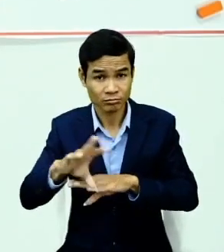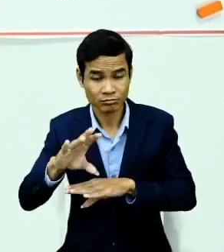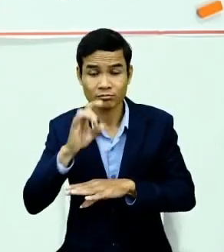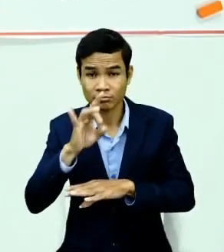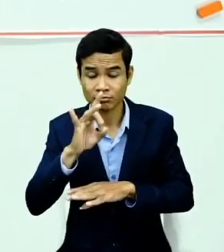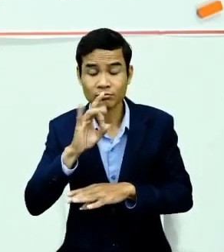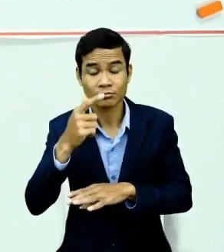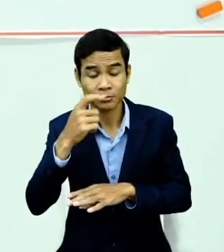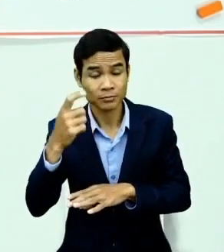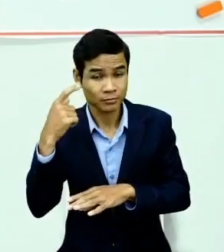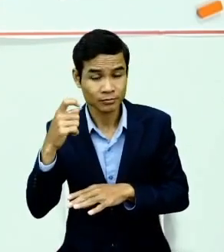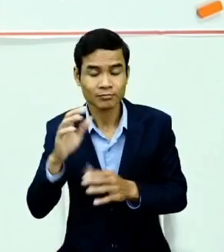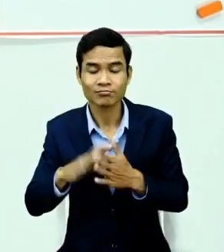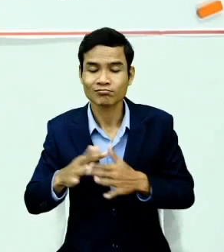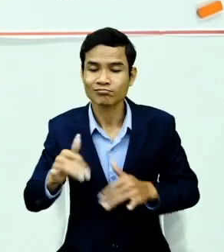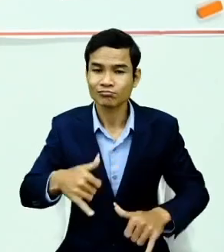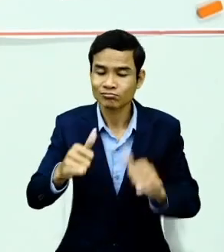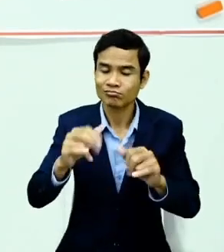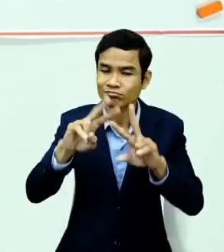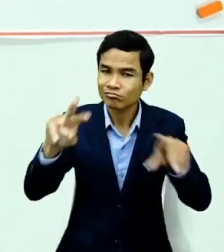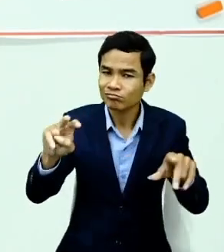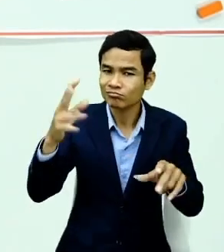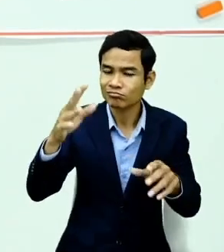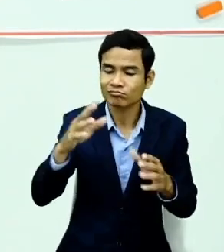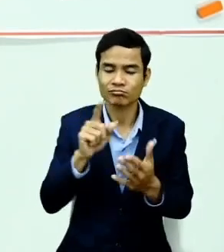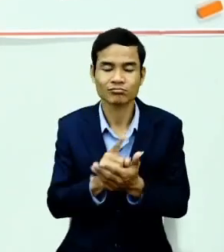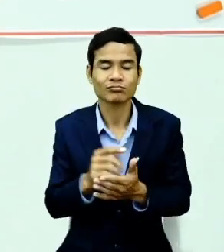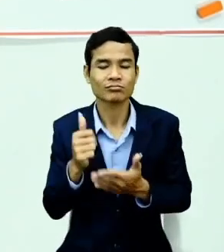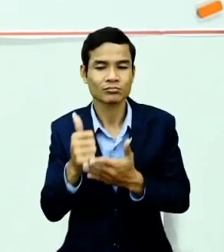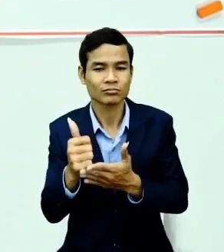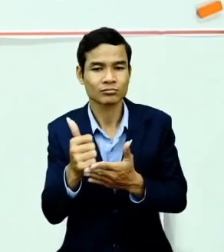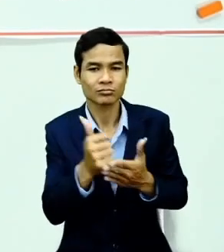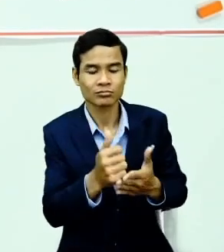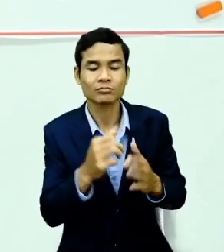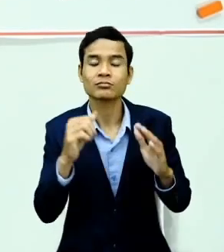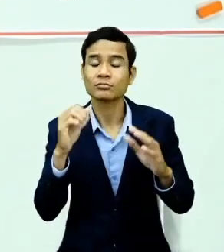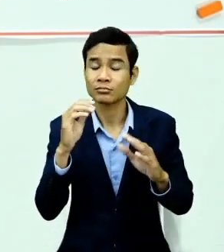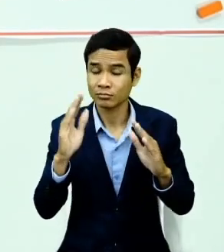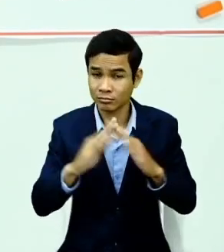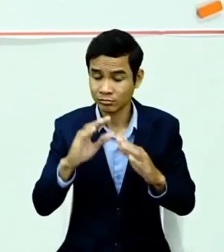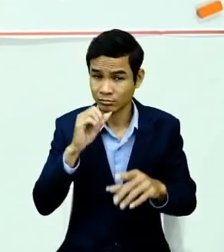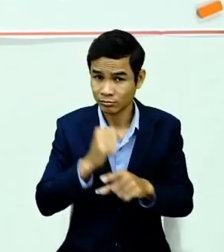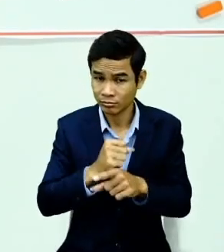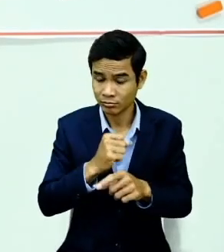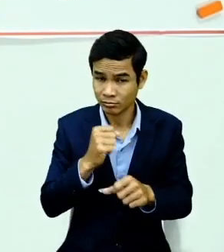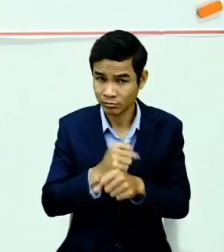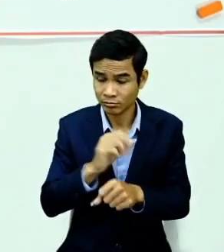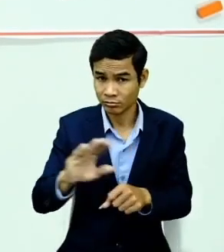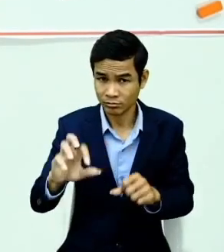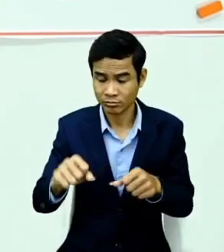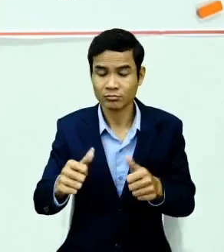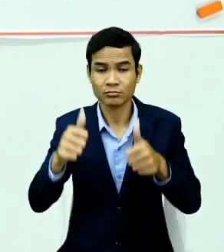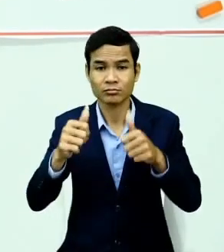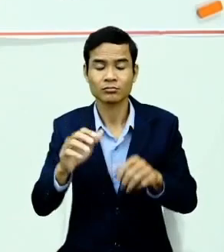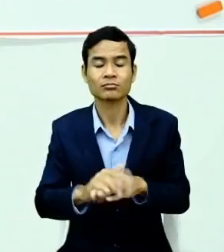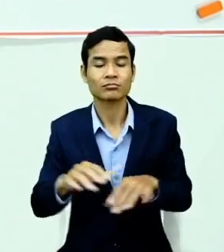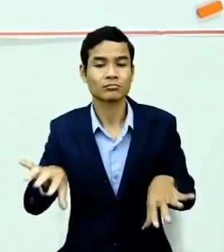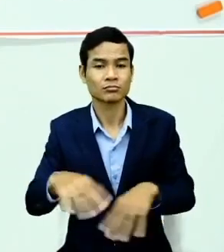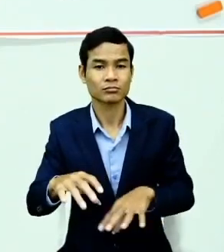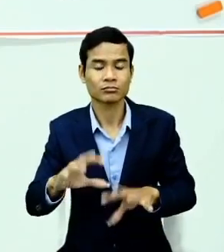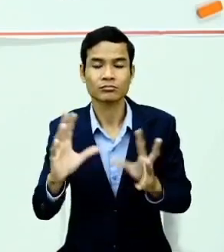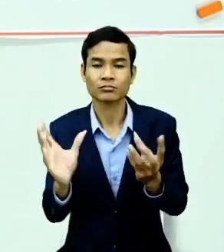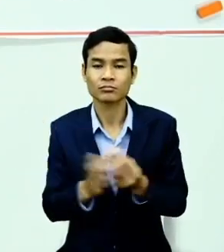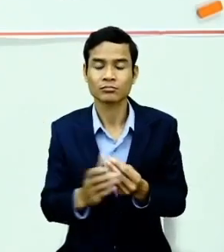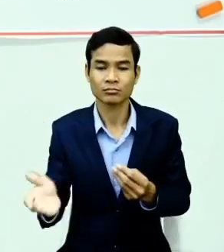lên và đẹp đá chả che chui tục thở đẹp bố con chả chả là ổn nà cứ sẽ cảm ạp hiếp tình ổn